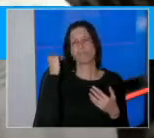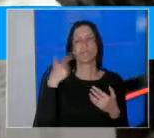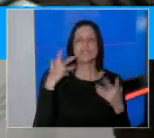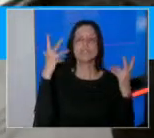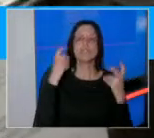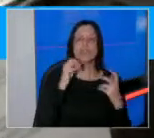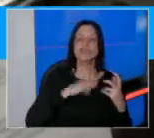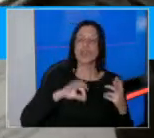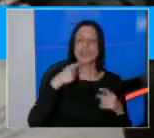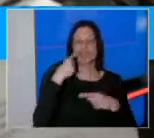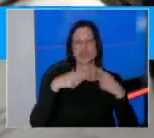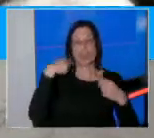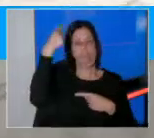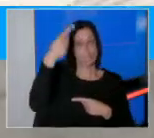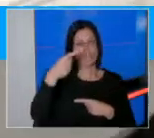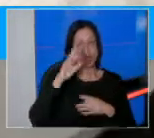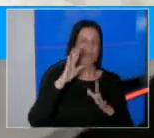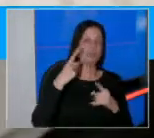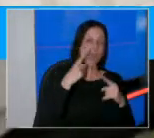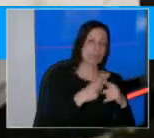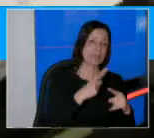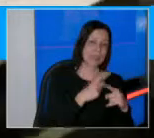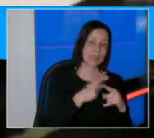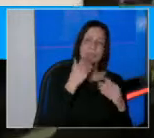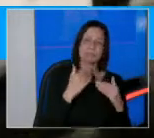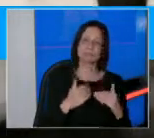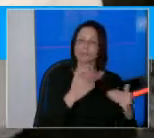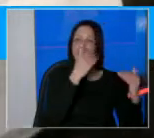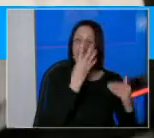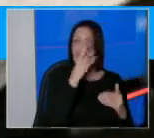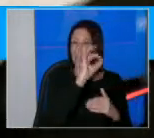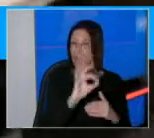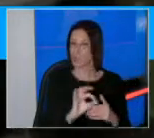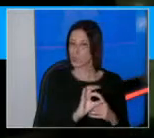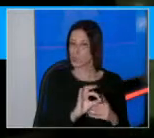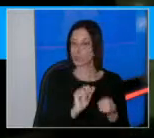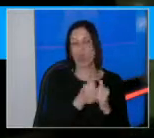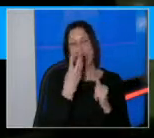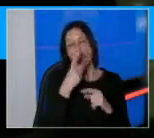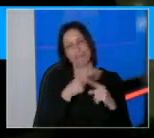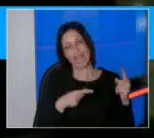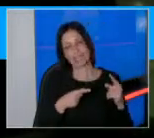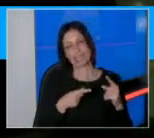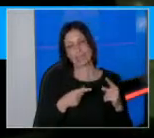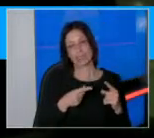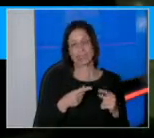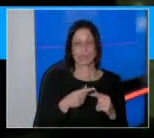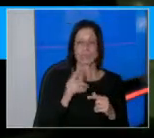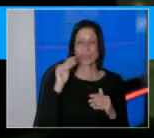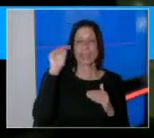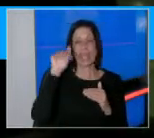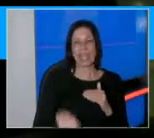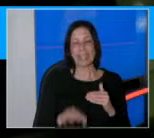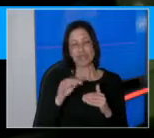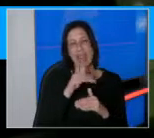שהציפיות שלנו לשנה הבאה, אם זה אופטימי, זה יהיה צמיחה של 4% או 4.5% אפילו, וירידה